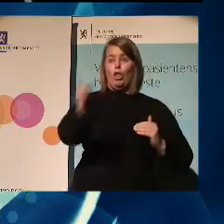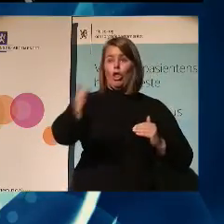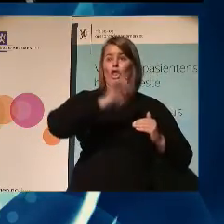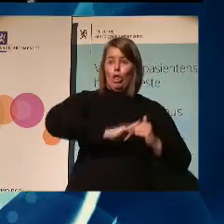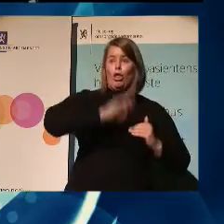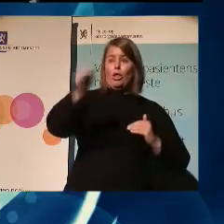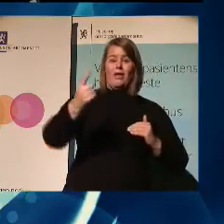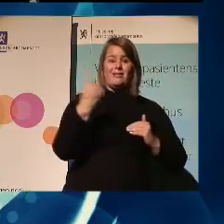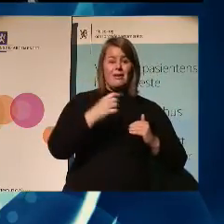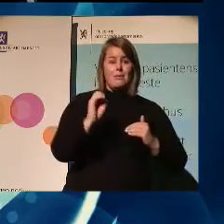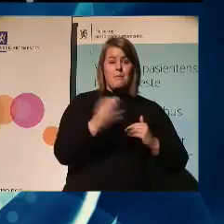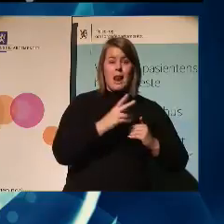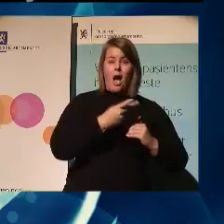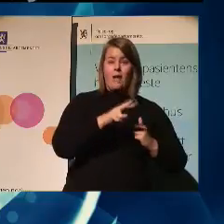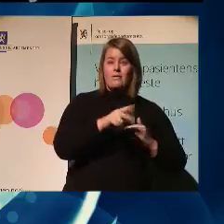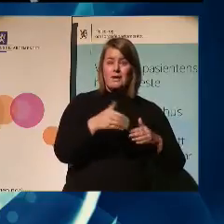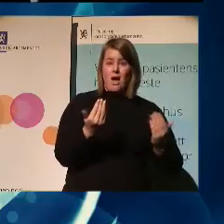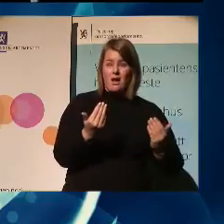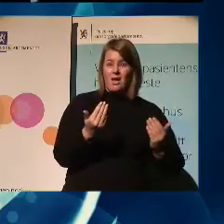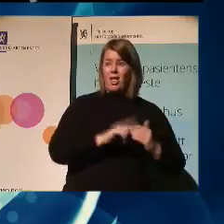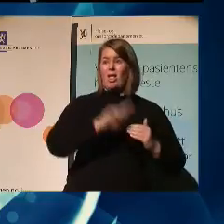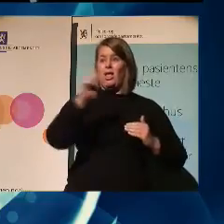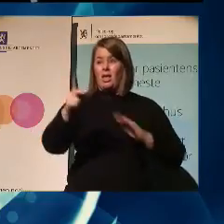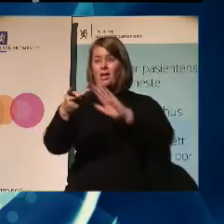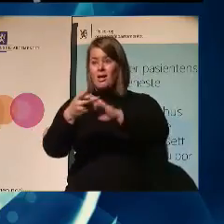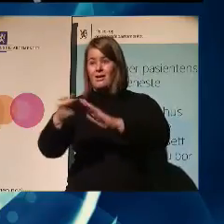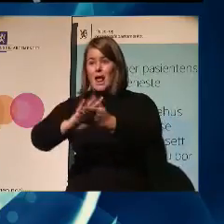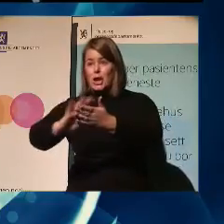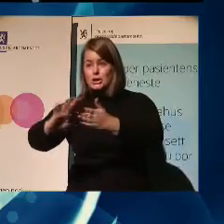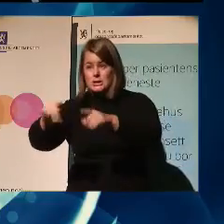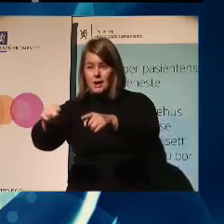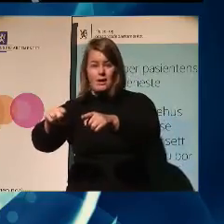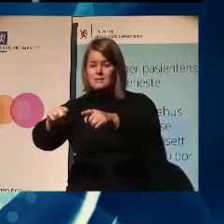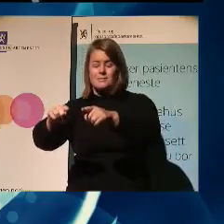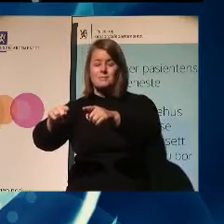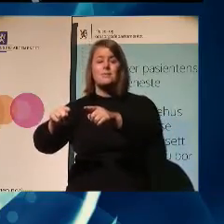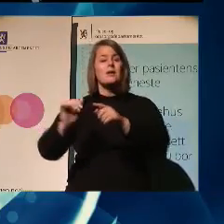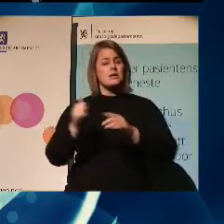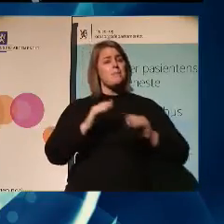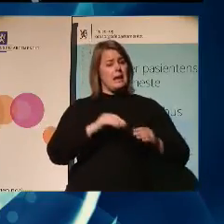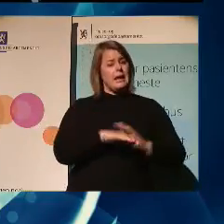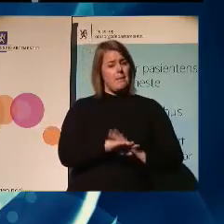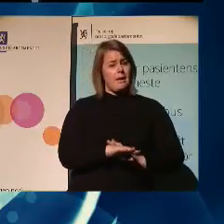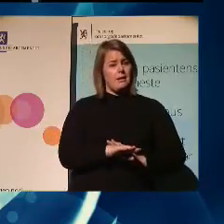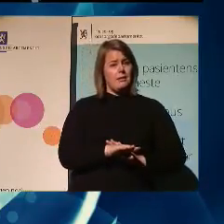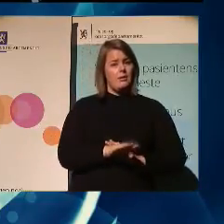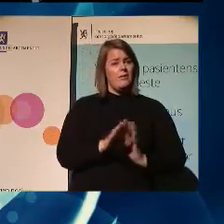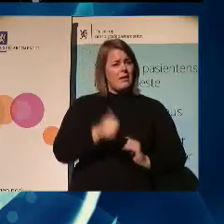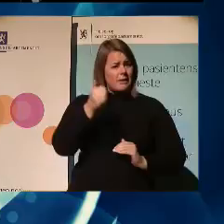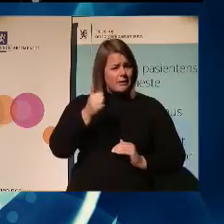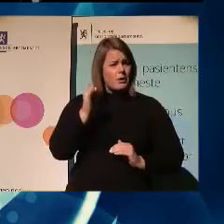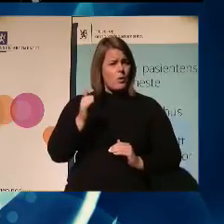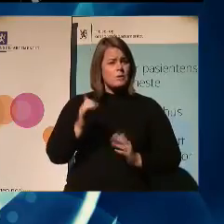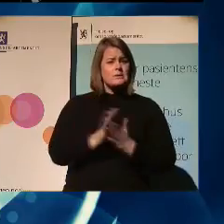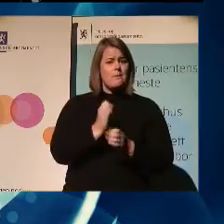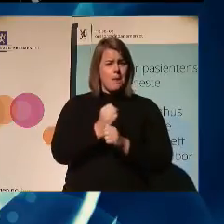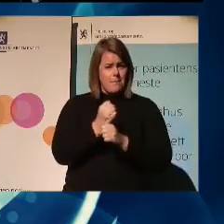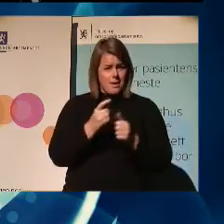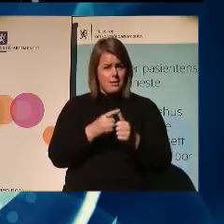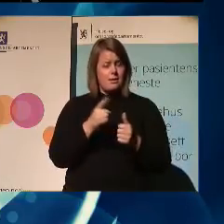dialyse. Og hva handler det om? Jo, det handler om at vi jobber sammen. Det handler om at